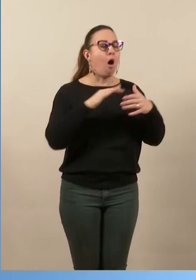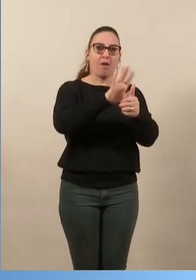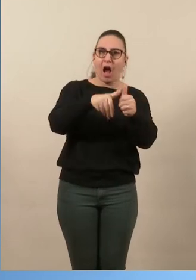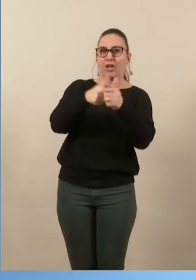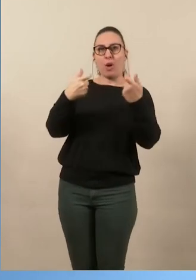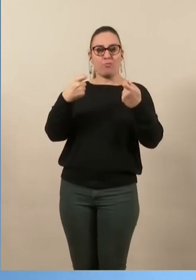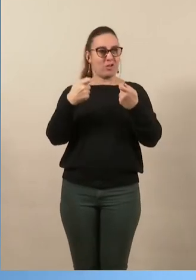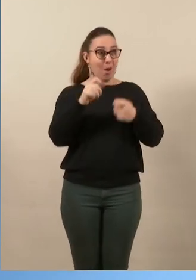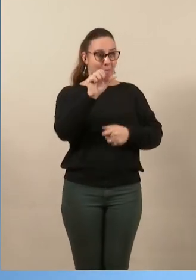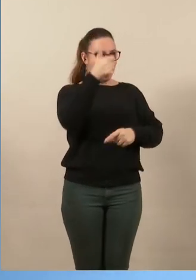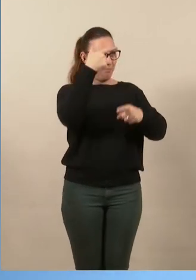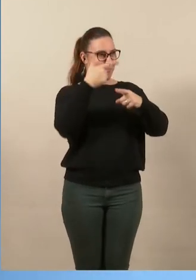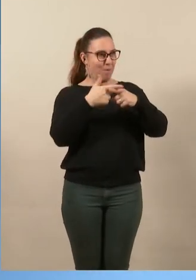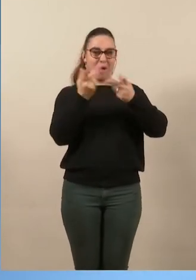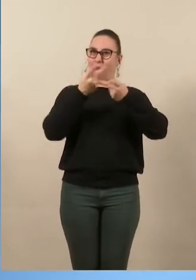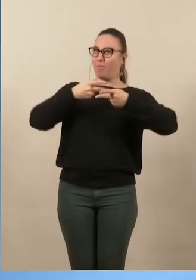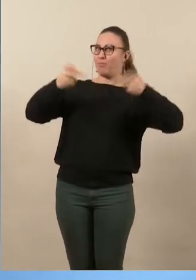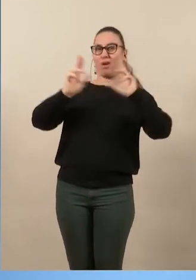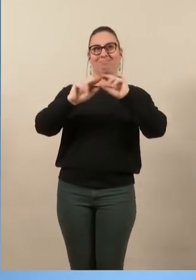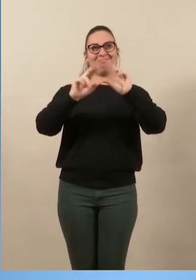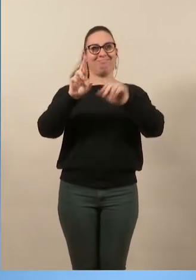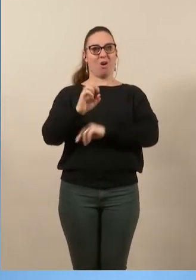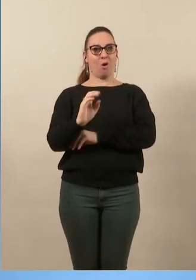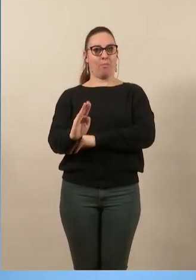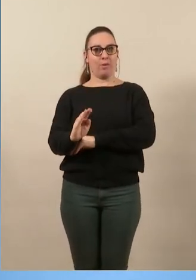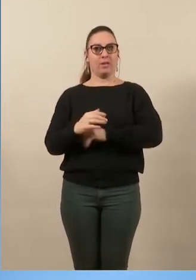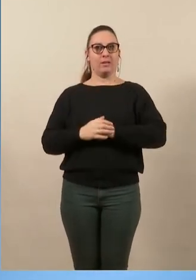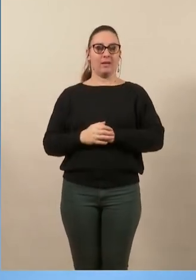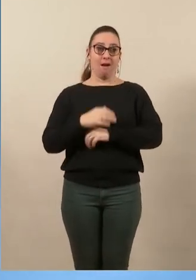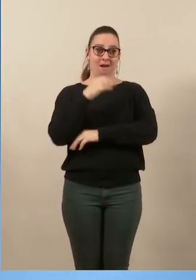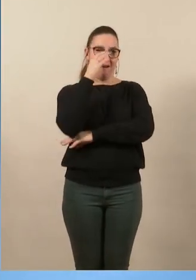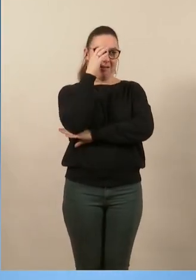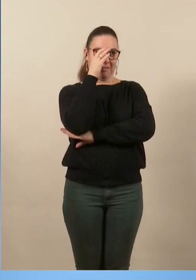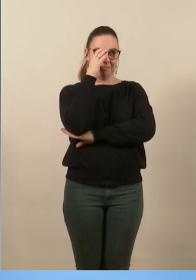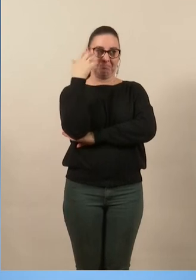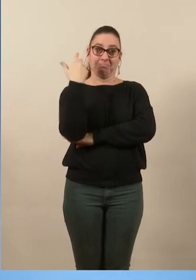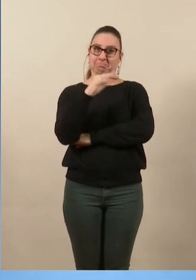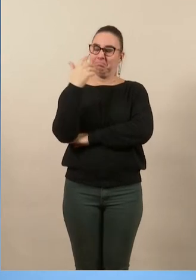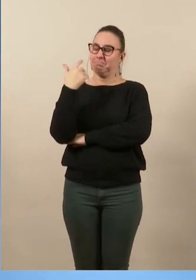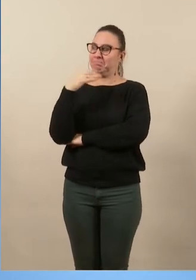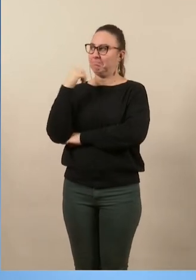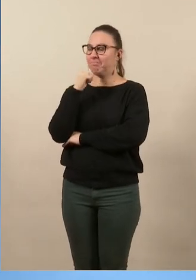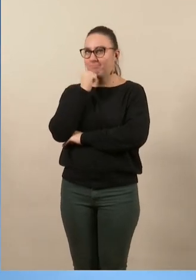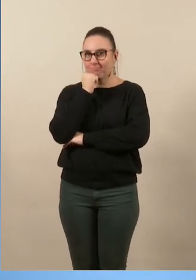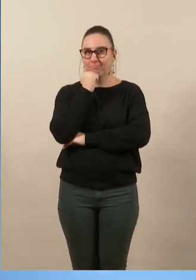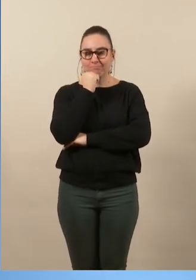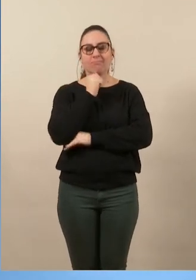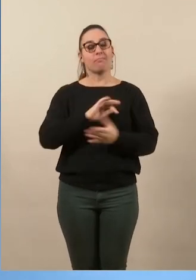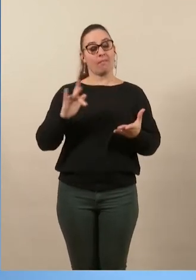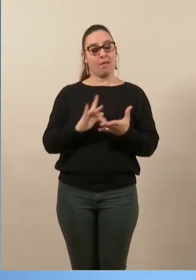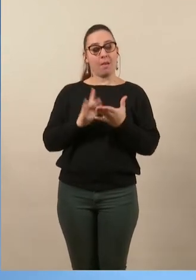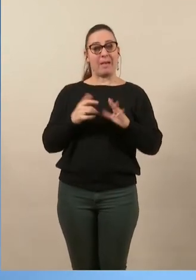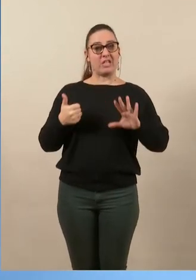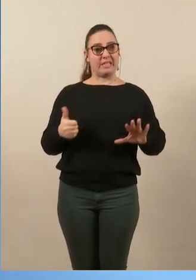donc votre premier édito de rapport d'orientation budgétaire et ça vaut son PES Enor page 6 je